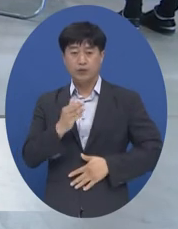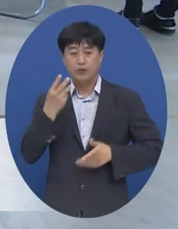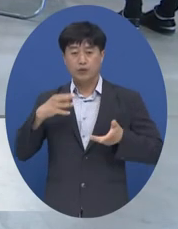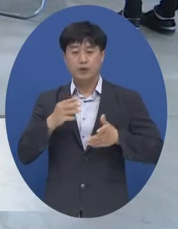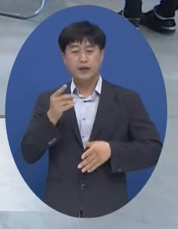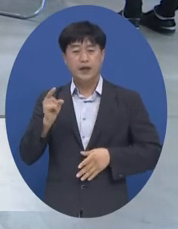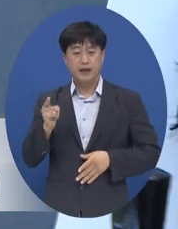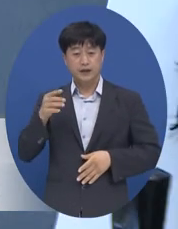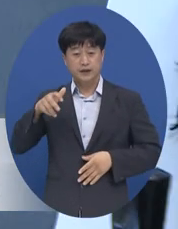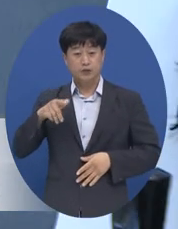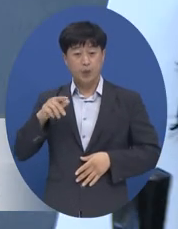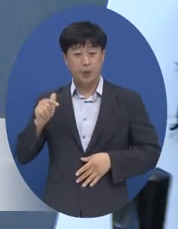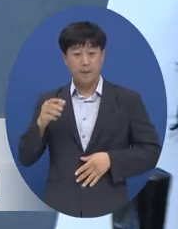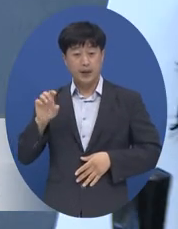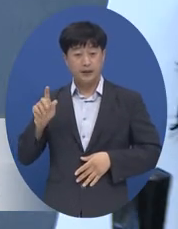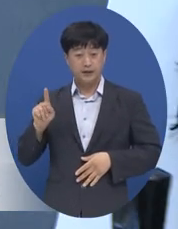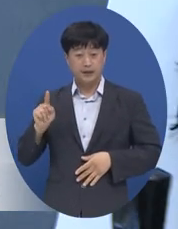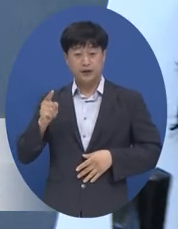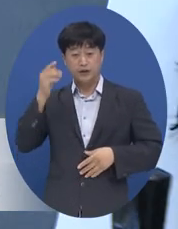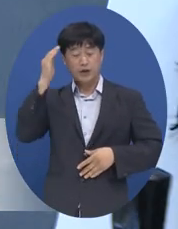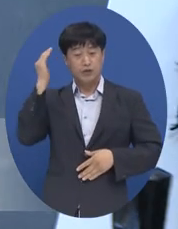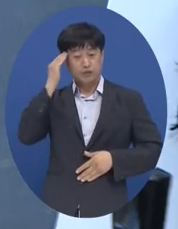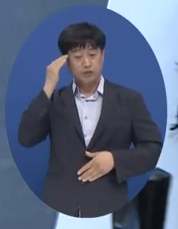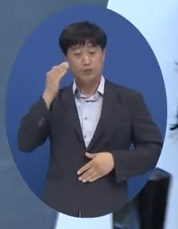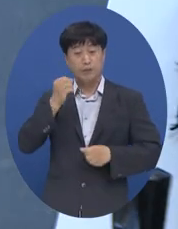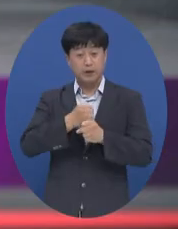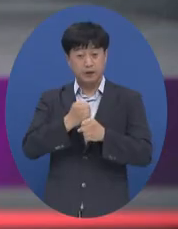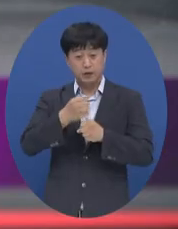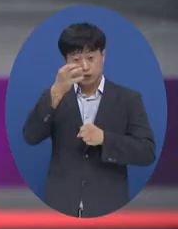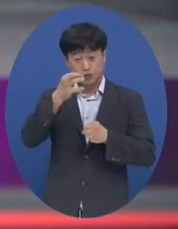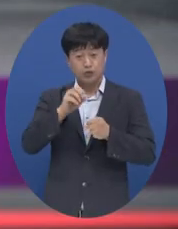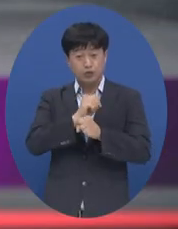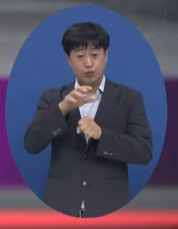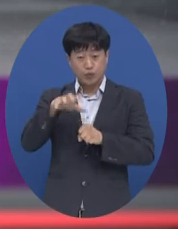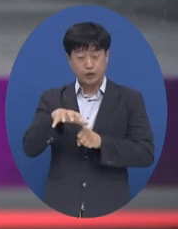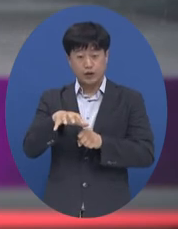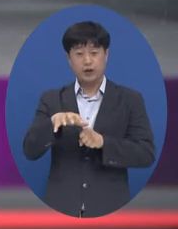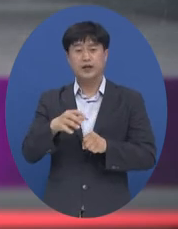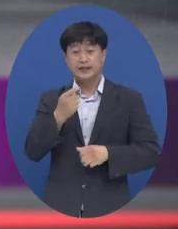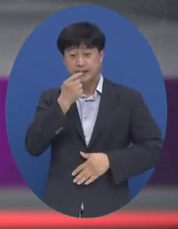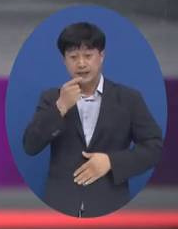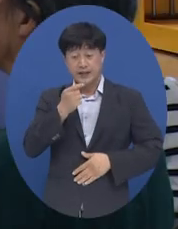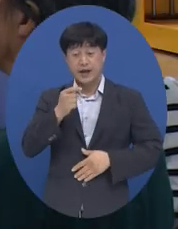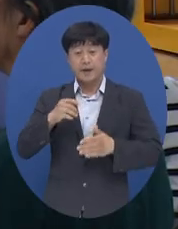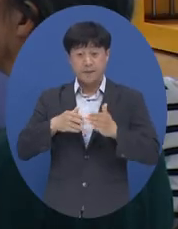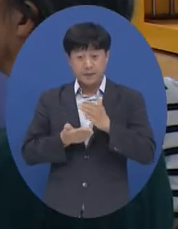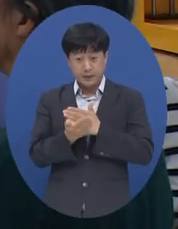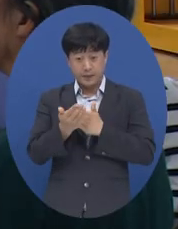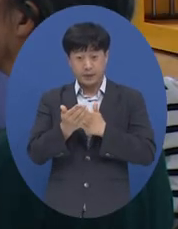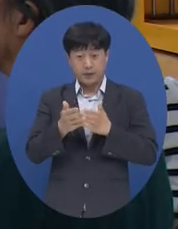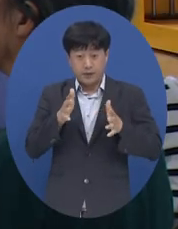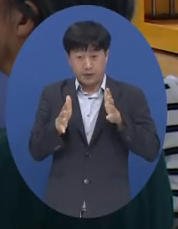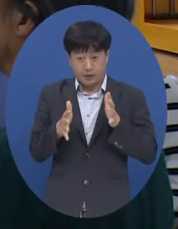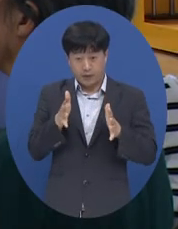8월부터는 경기 테크노파크와 한국생산기술연구원이 협력해 금속 3D 프린터를 활용한